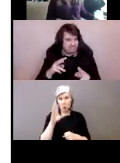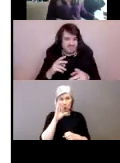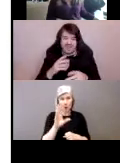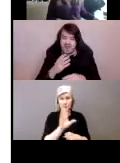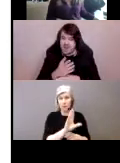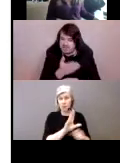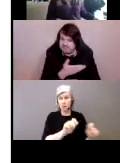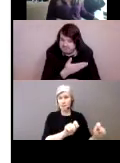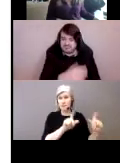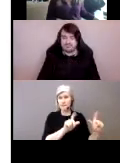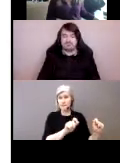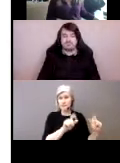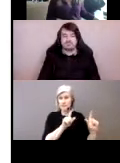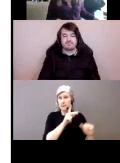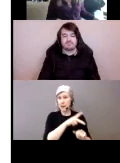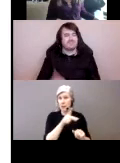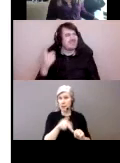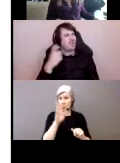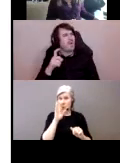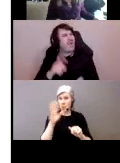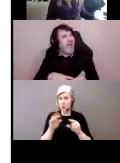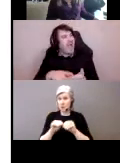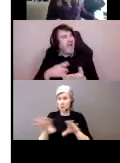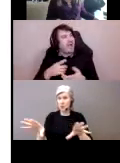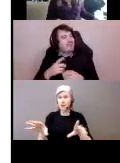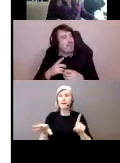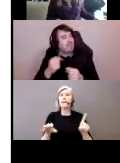À quel moment est-ce que la présentation sera disponible?